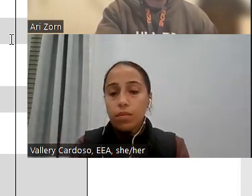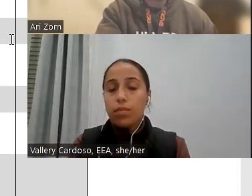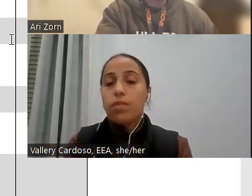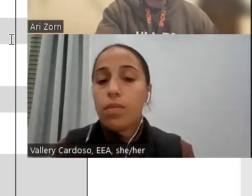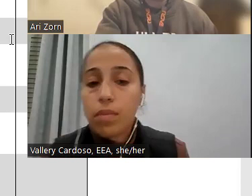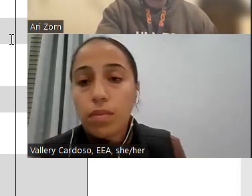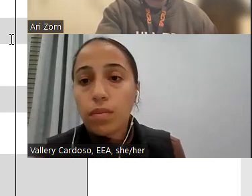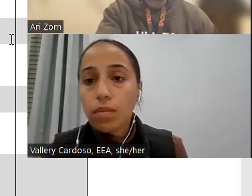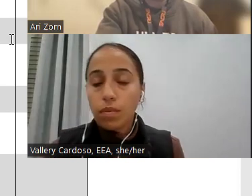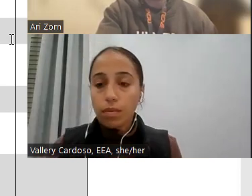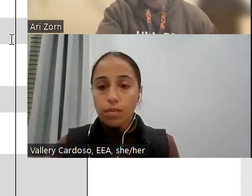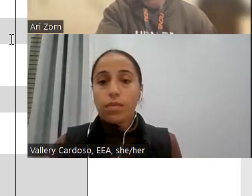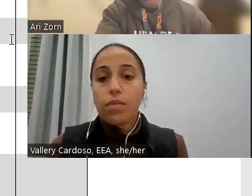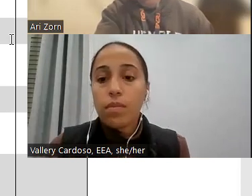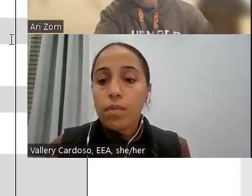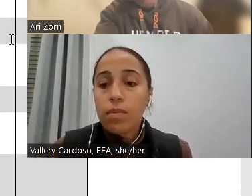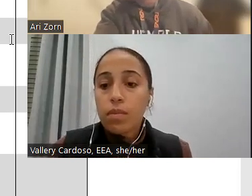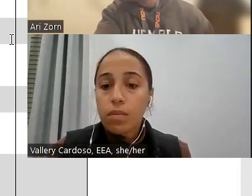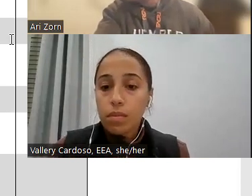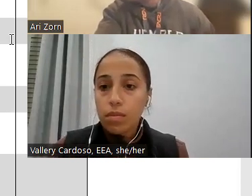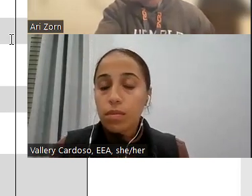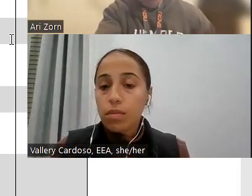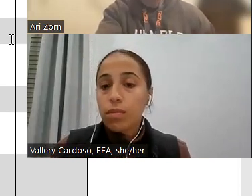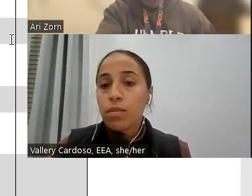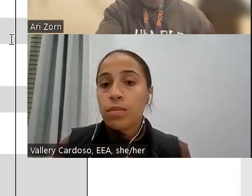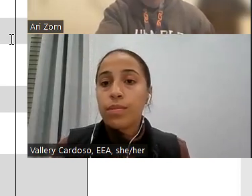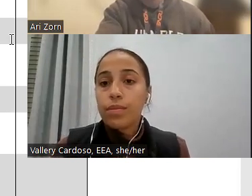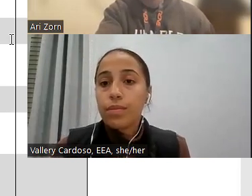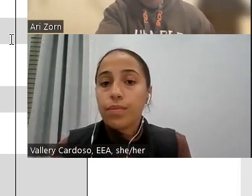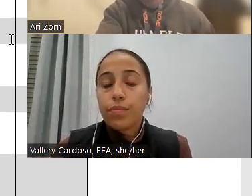un document et nous devons envoyer l'aller comme